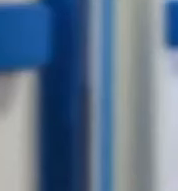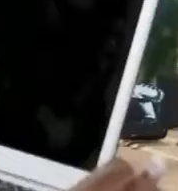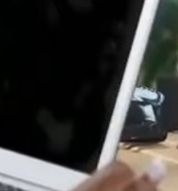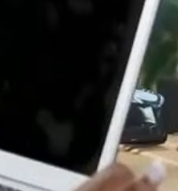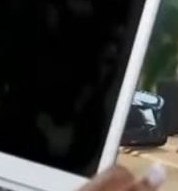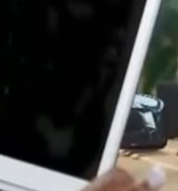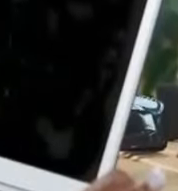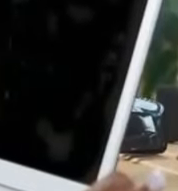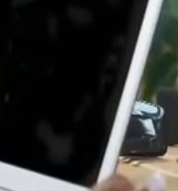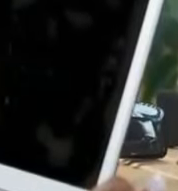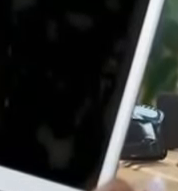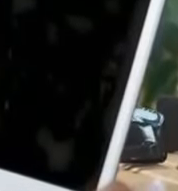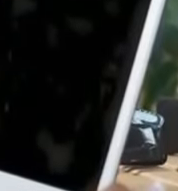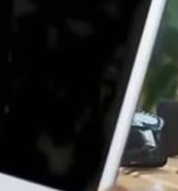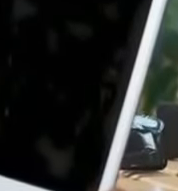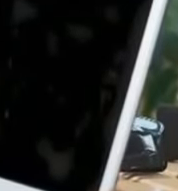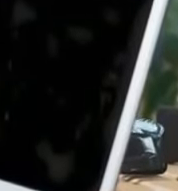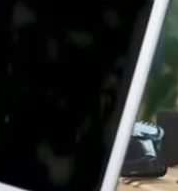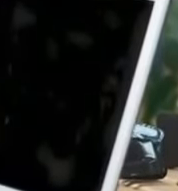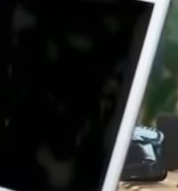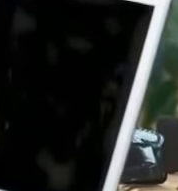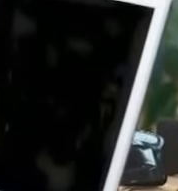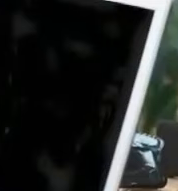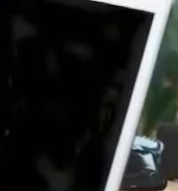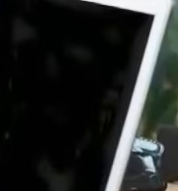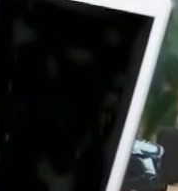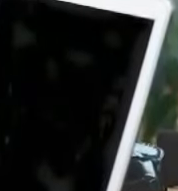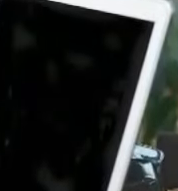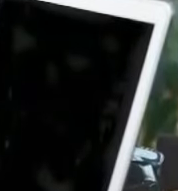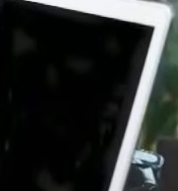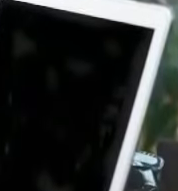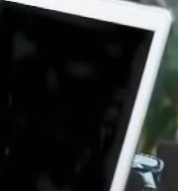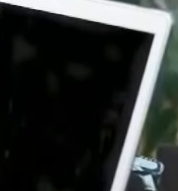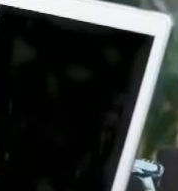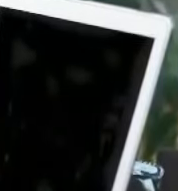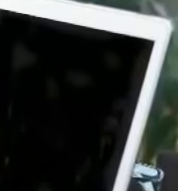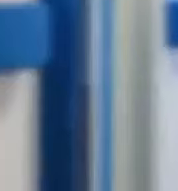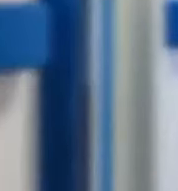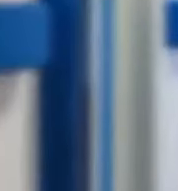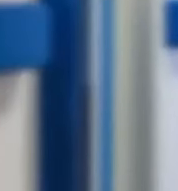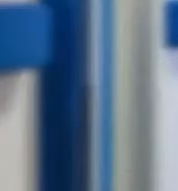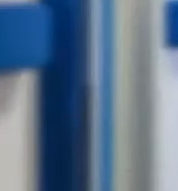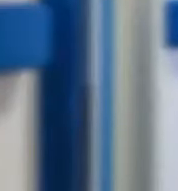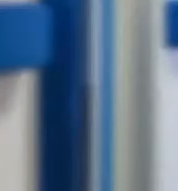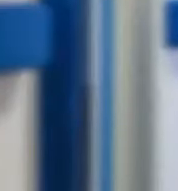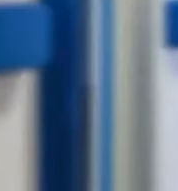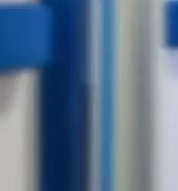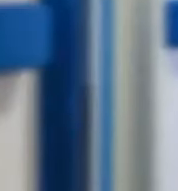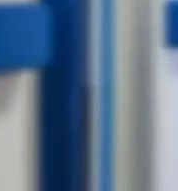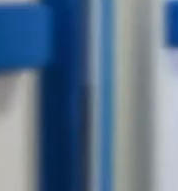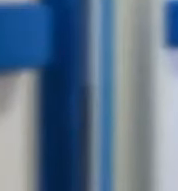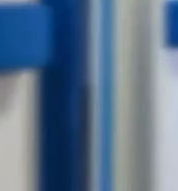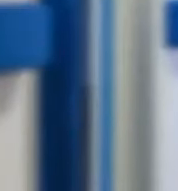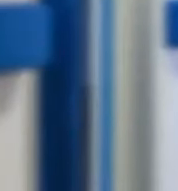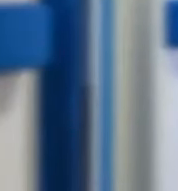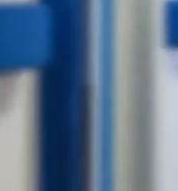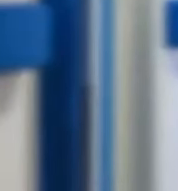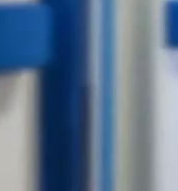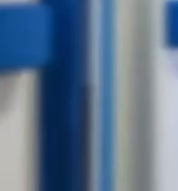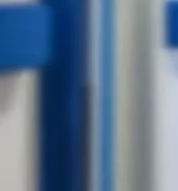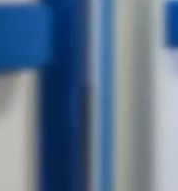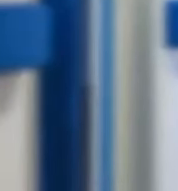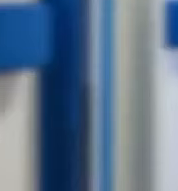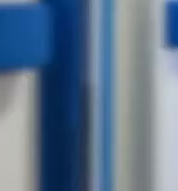tahapnya saya pukul 4 dah letih. Jadi apabila begini mereka datang jumpa saya, saya selalu suruhkan mereka suplemen